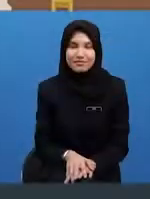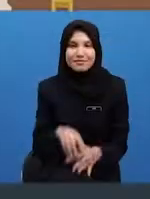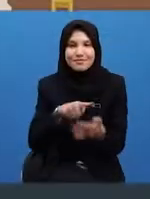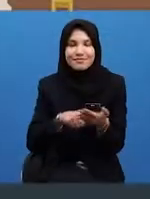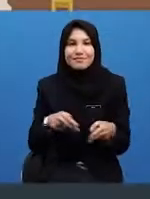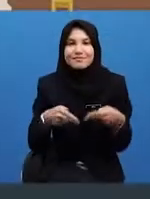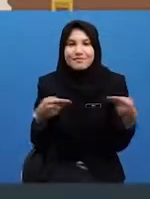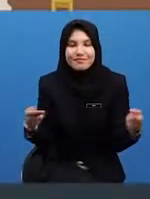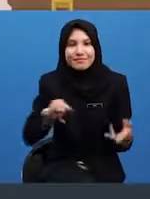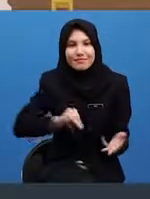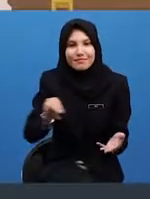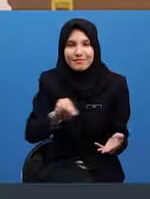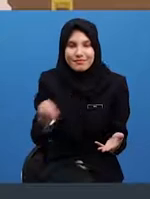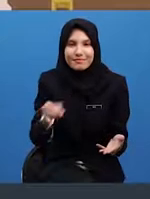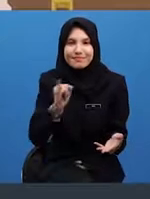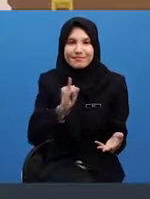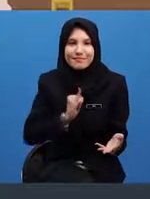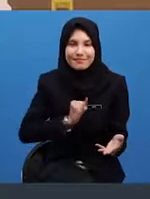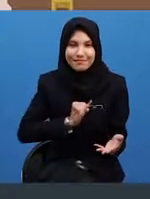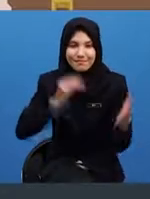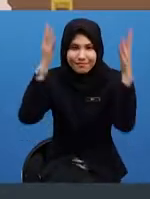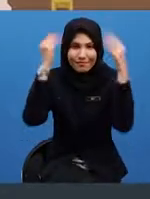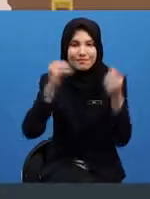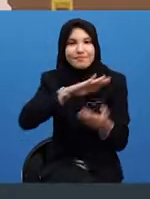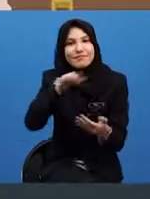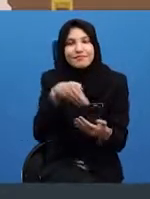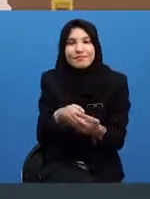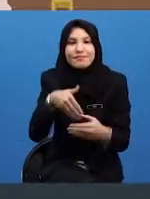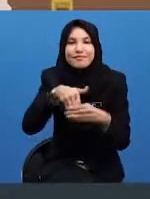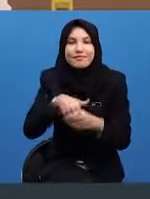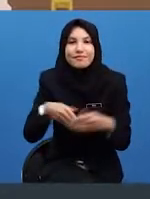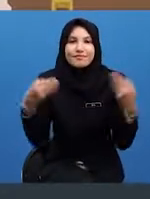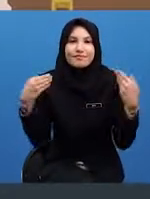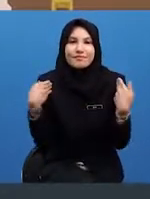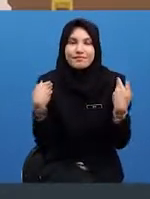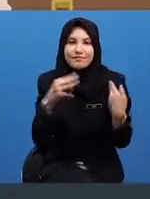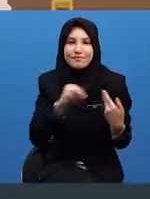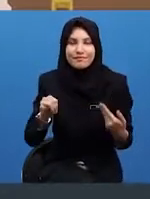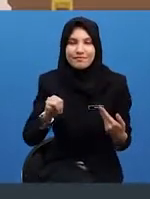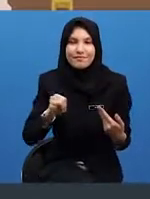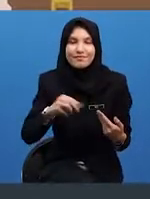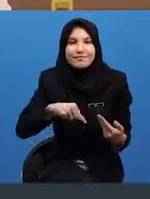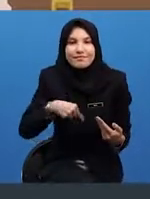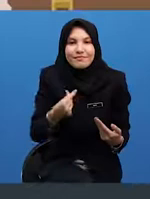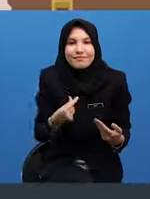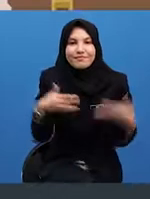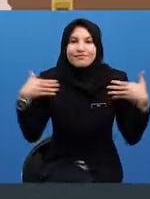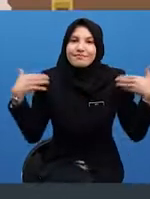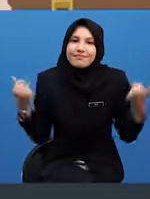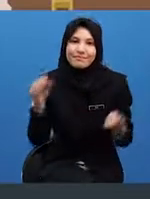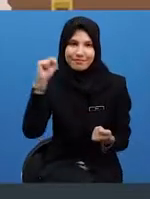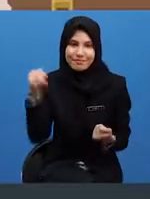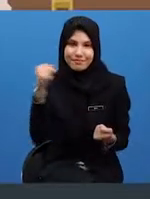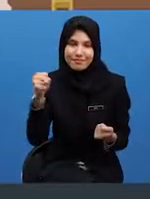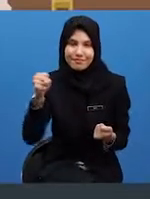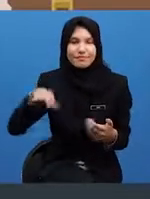Apa khabar murid-murid? Saya harap anda semua dalam keadaan yang ceria dan sihat selalu.